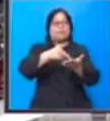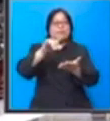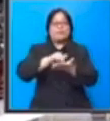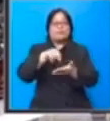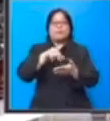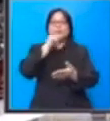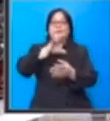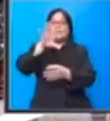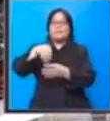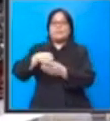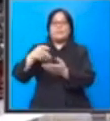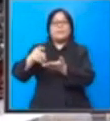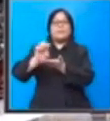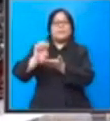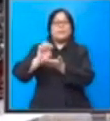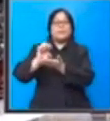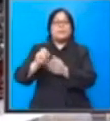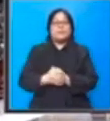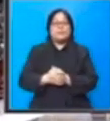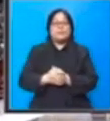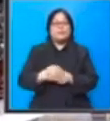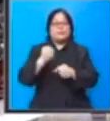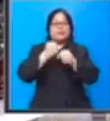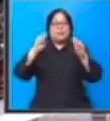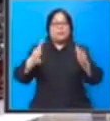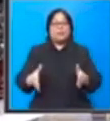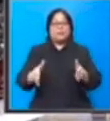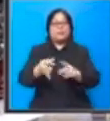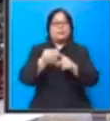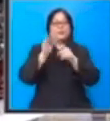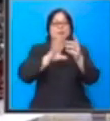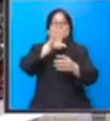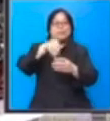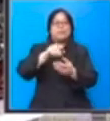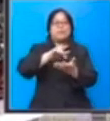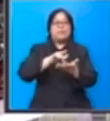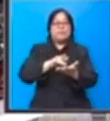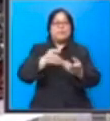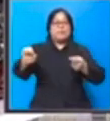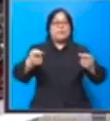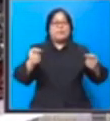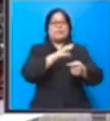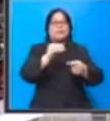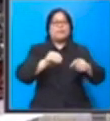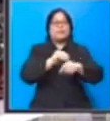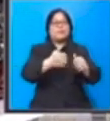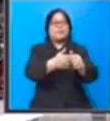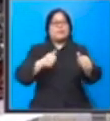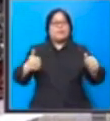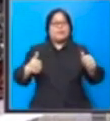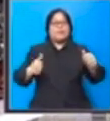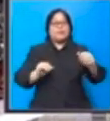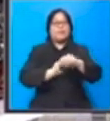termasuk bayaran emolumen petugas kesihatan yang terlibat dalam rawatan, kawalan dan pencegah